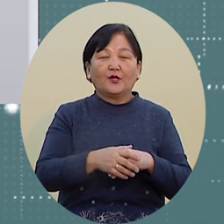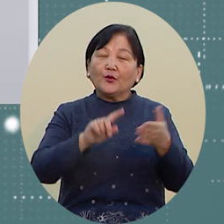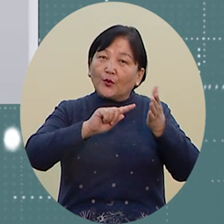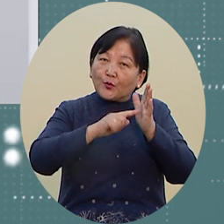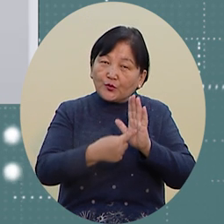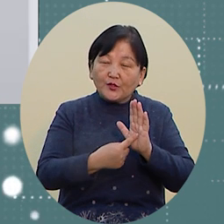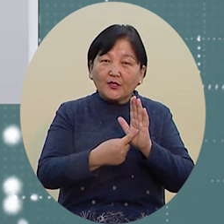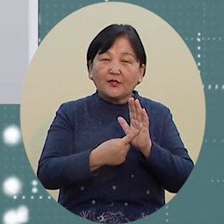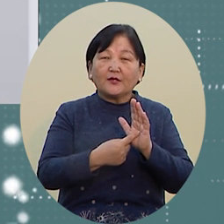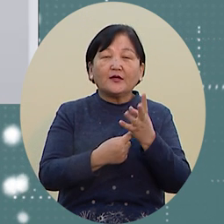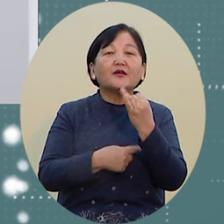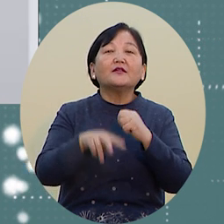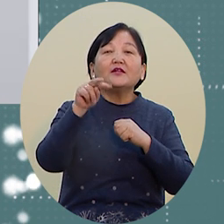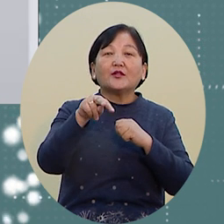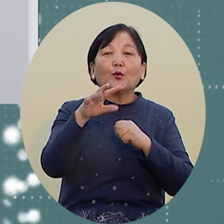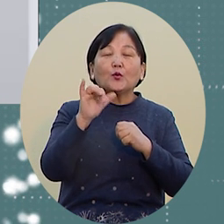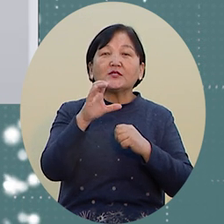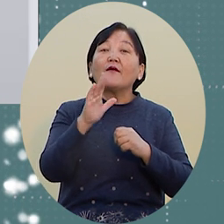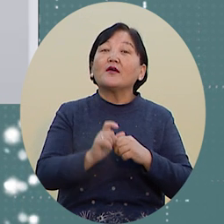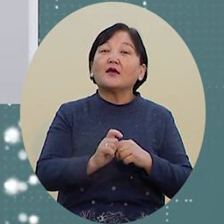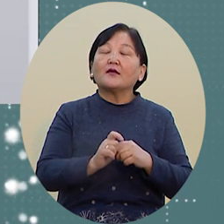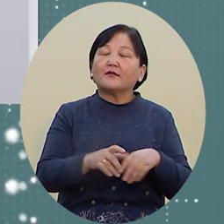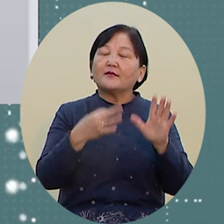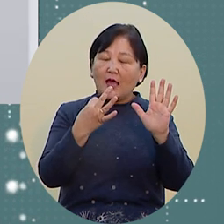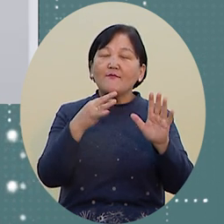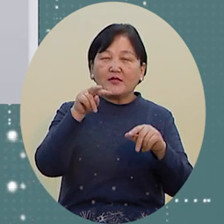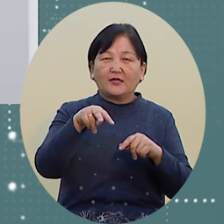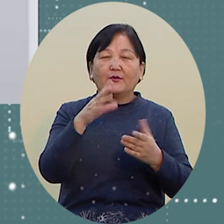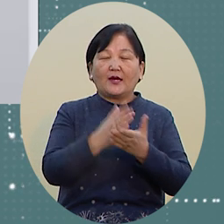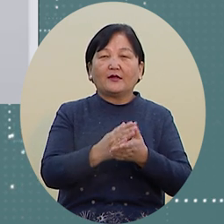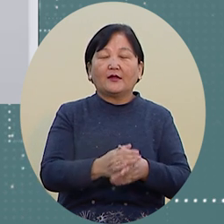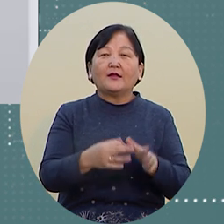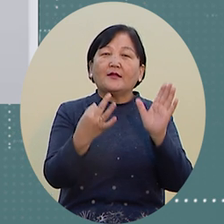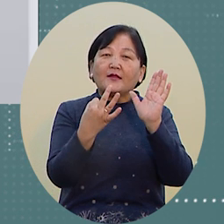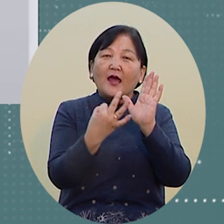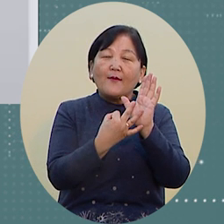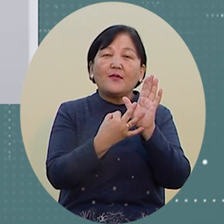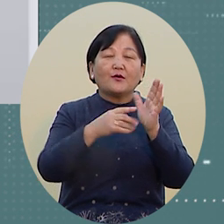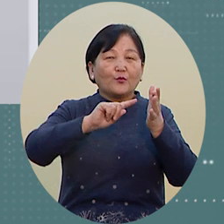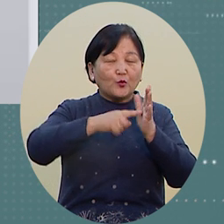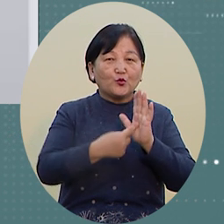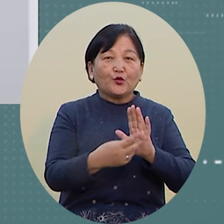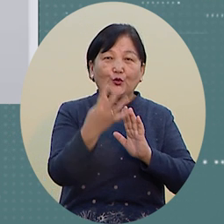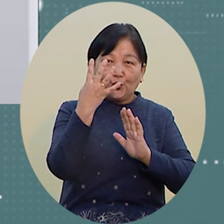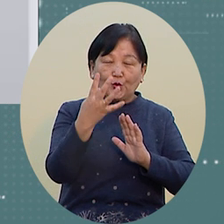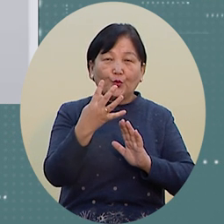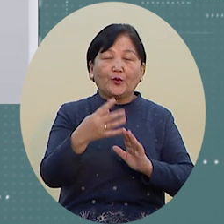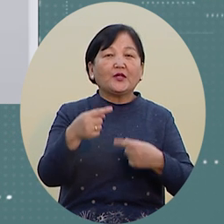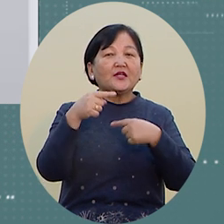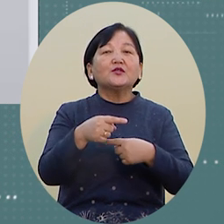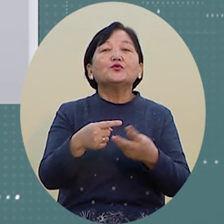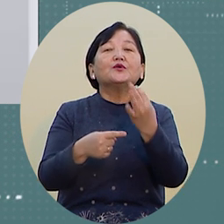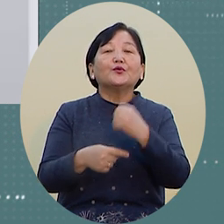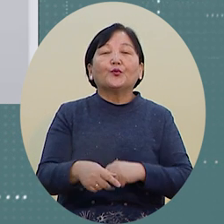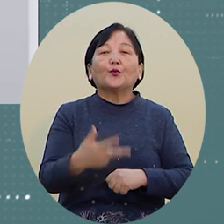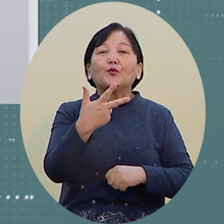4 литр ус зарцуулна гэсэн байгааз. За тэгэхээр 8-ыг 4-өөр үржүүлээд 32 литр ус зарцуулна